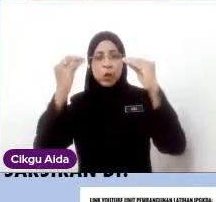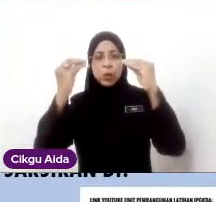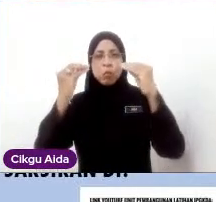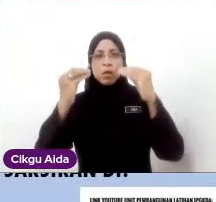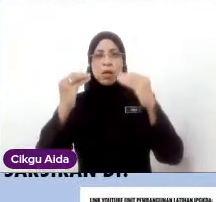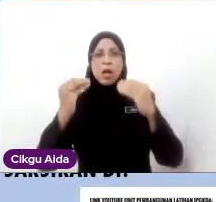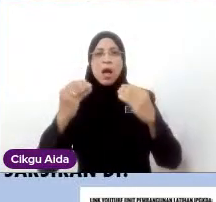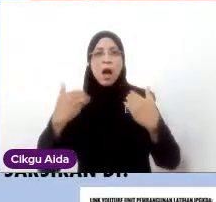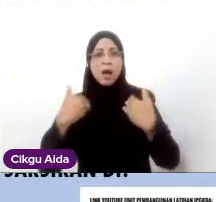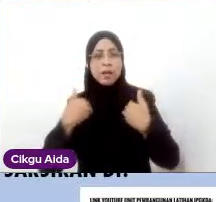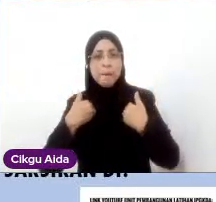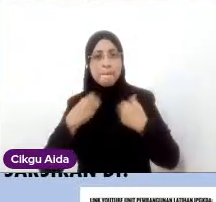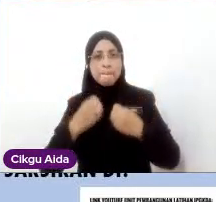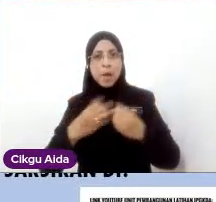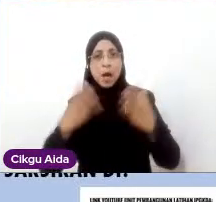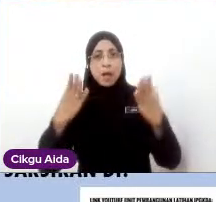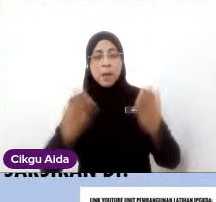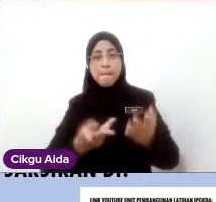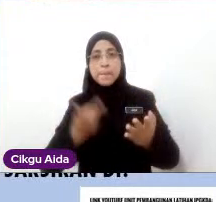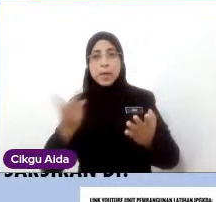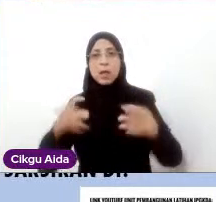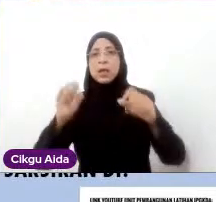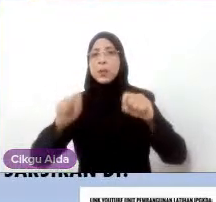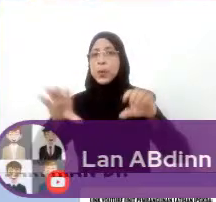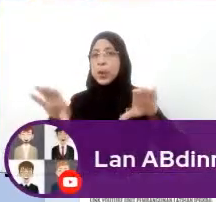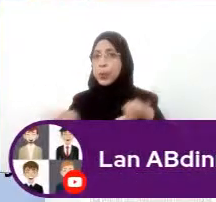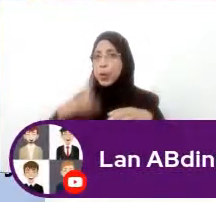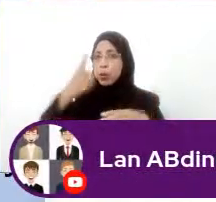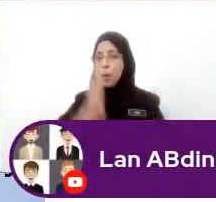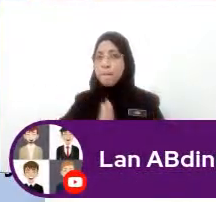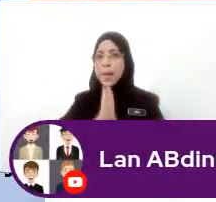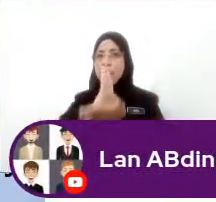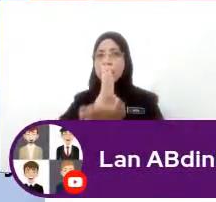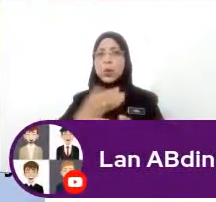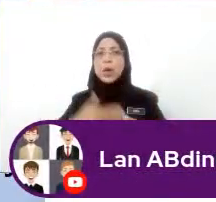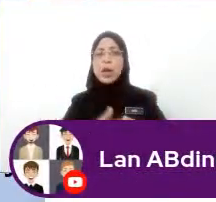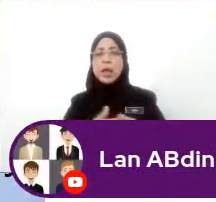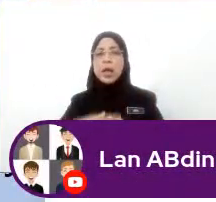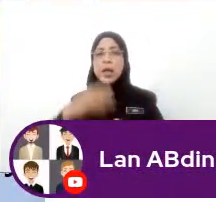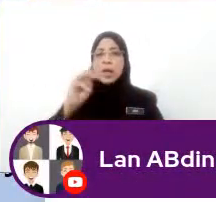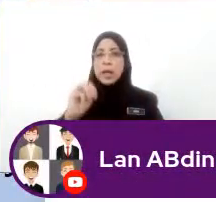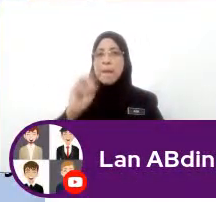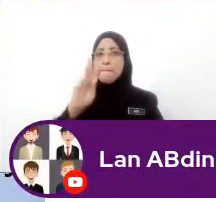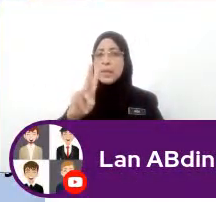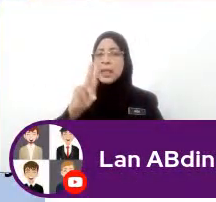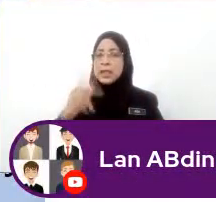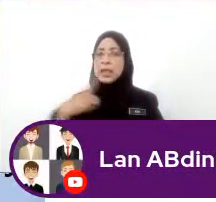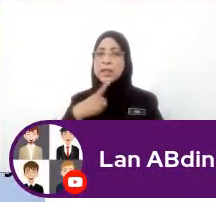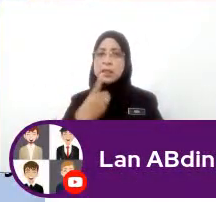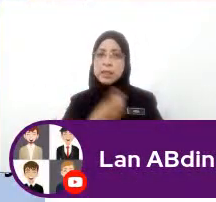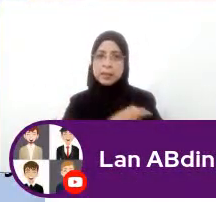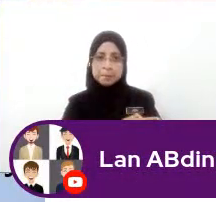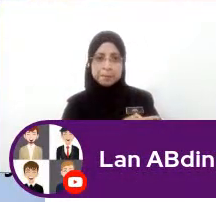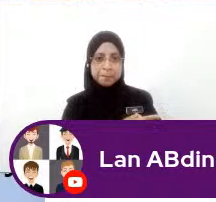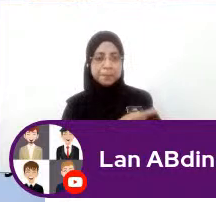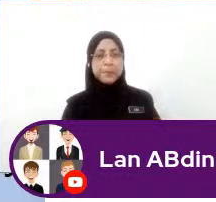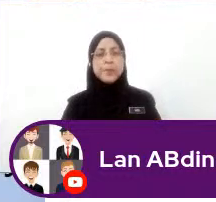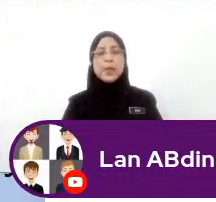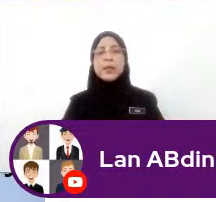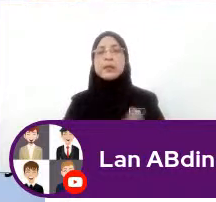boleh hasilkan untuk anak-anak MBK kita lah. Okay, jadi ya betul. Okay, jadi